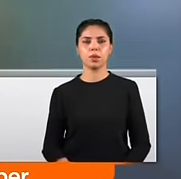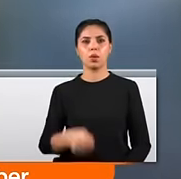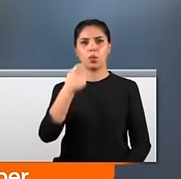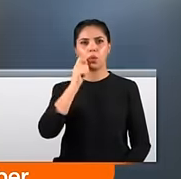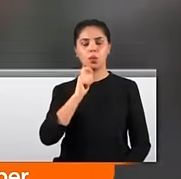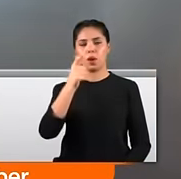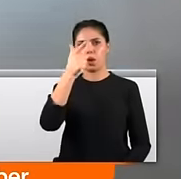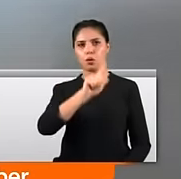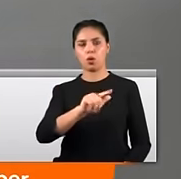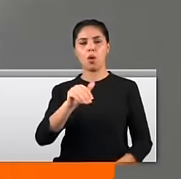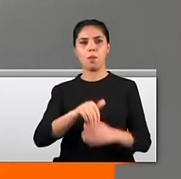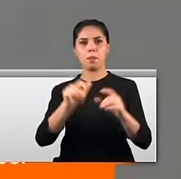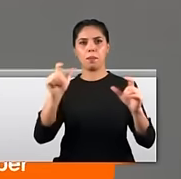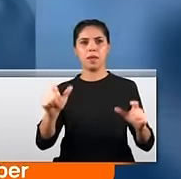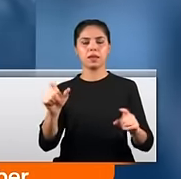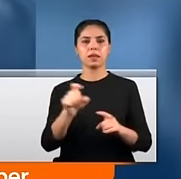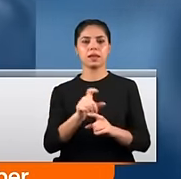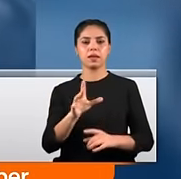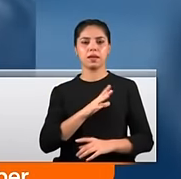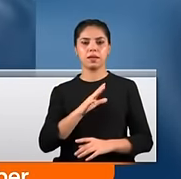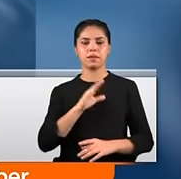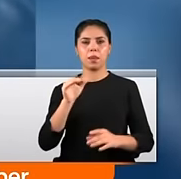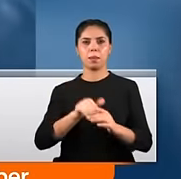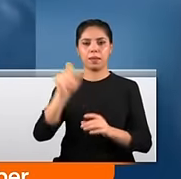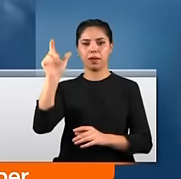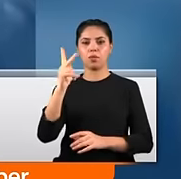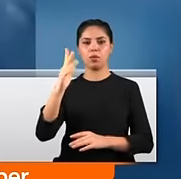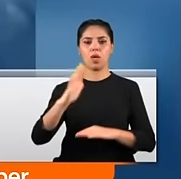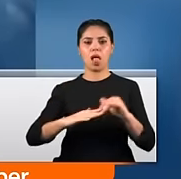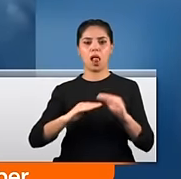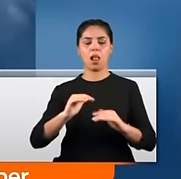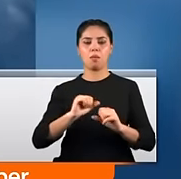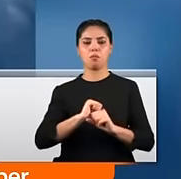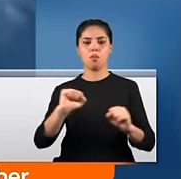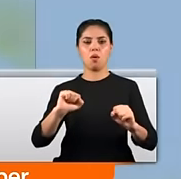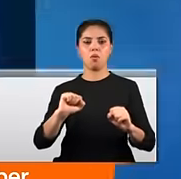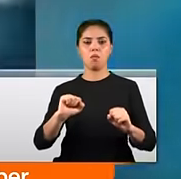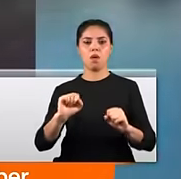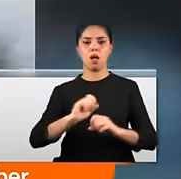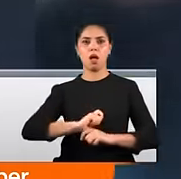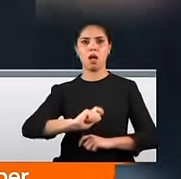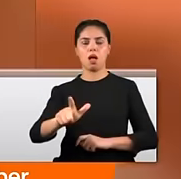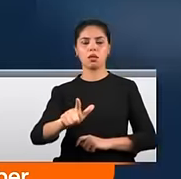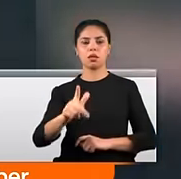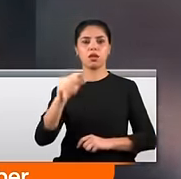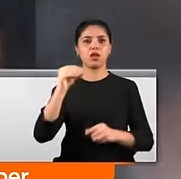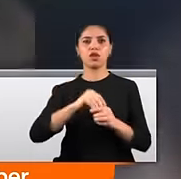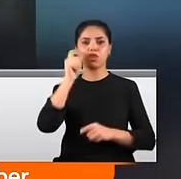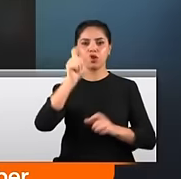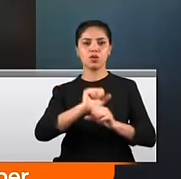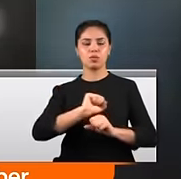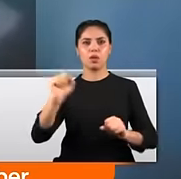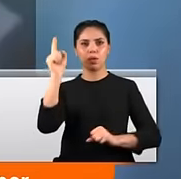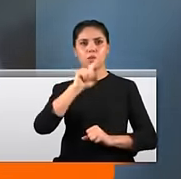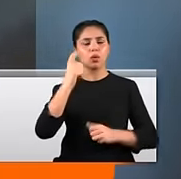Ukrayna'da köy meclisinde tansiyon yükseldi. Vekil 3 el bombasını toplantının ortasına bırakıverdi. İçeridekiler